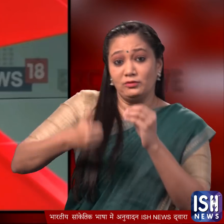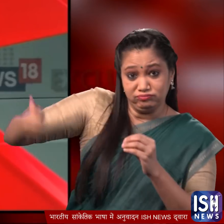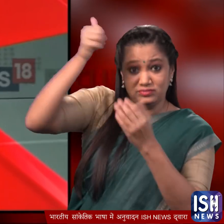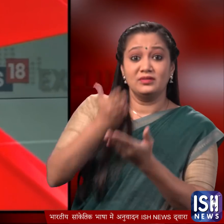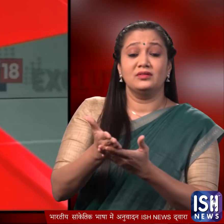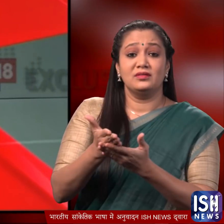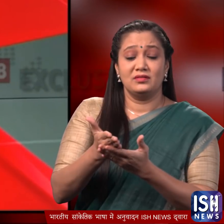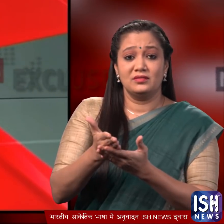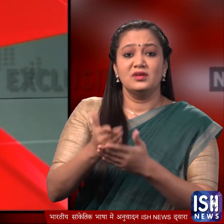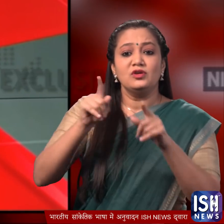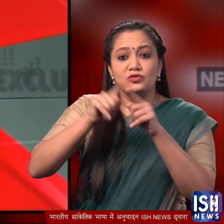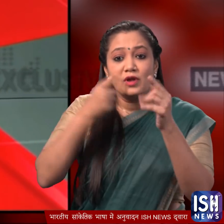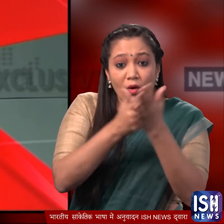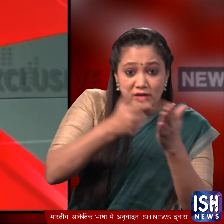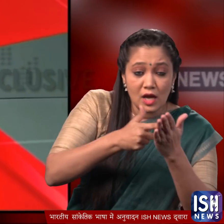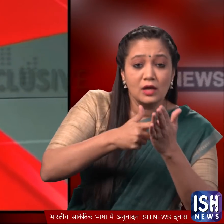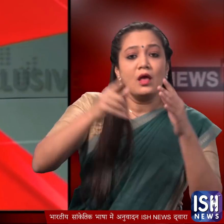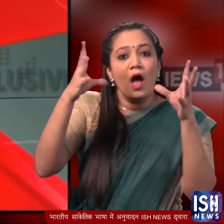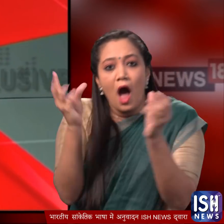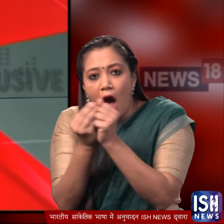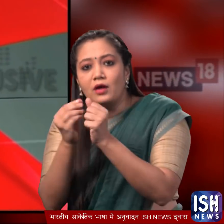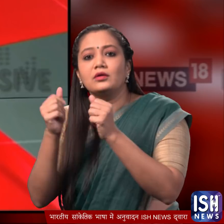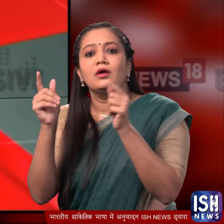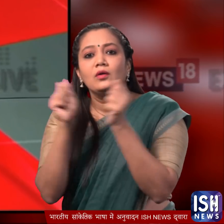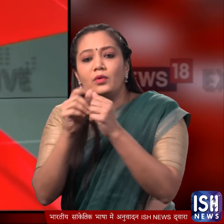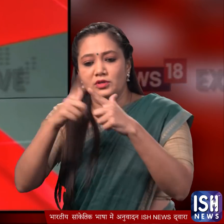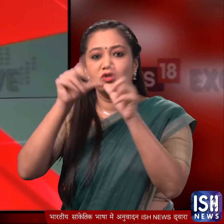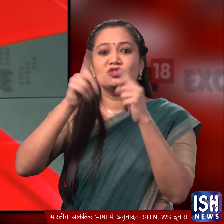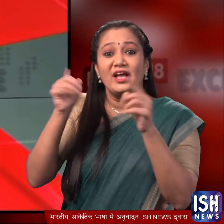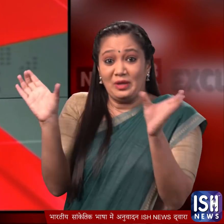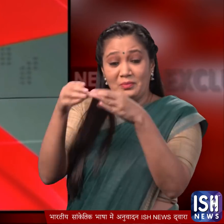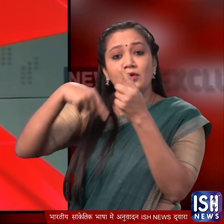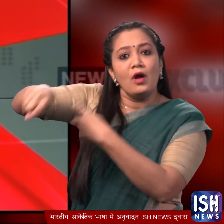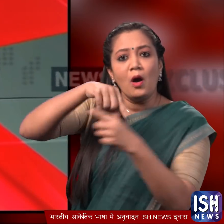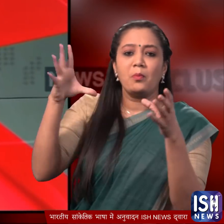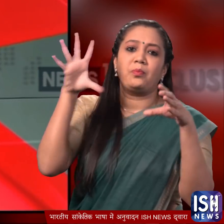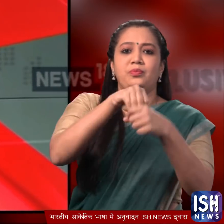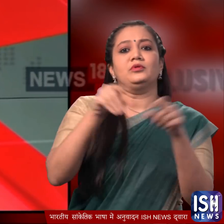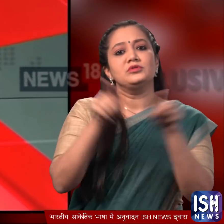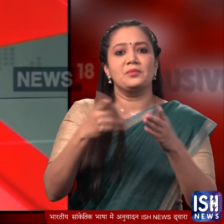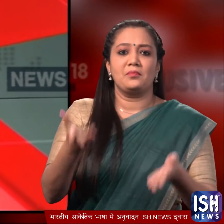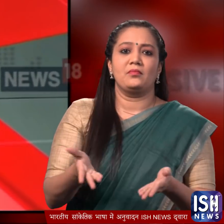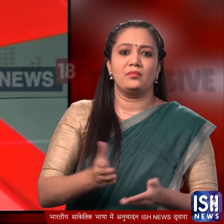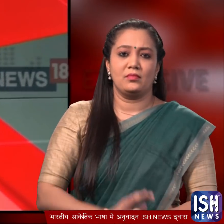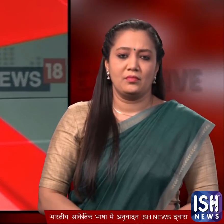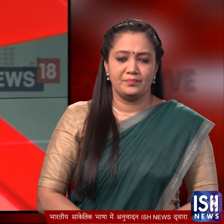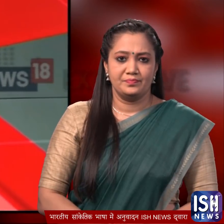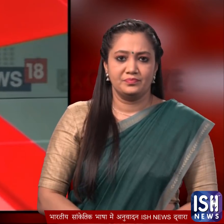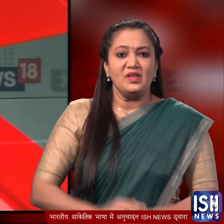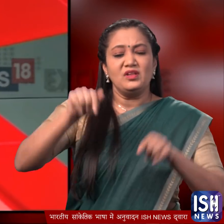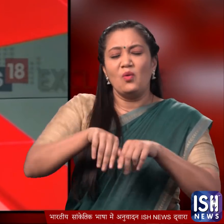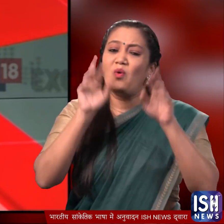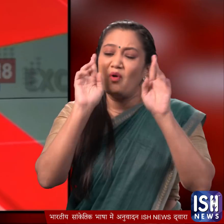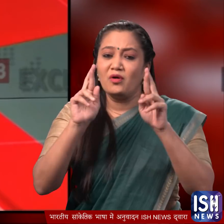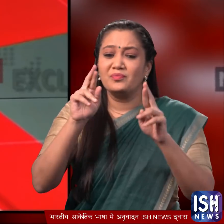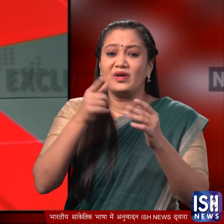मुखिया भी हैं, इसलिए किसान आंदोलन के साथ साथ अब जाट समुदाय ने इस आंदोलन को अपने सम्मान का सवाल भी बना लिया। ऐसे में यह आशंका